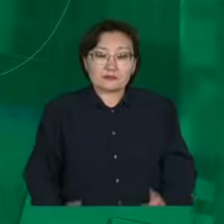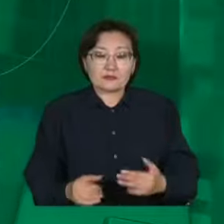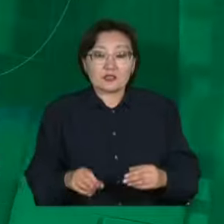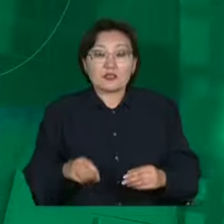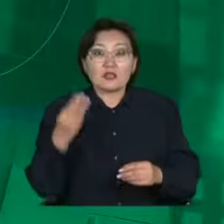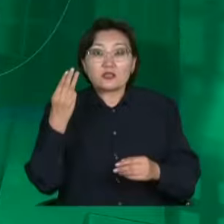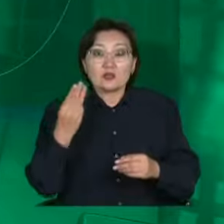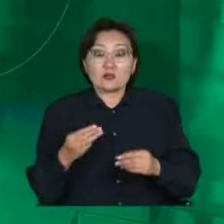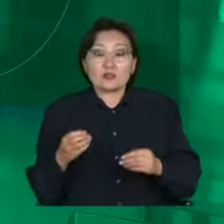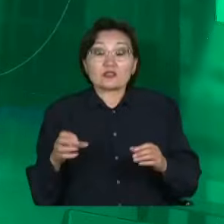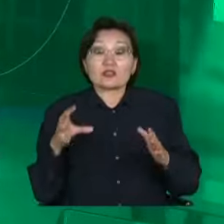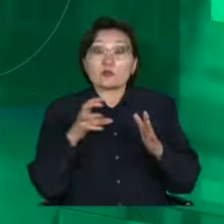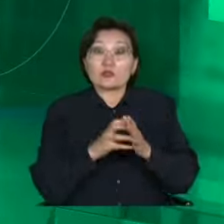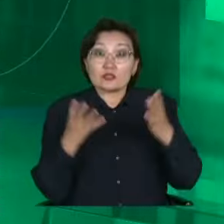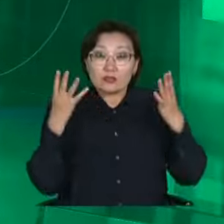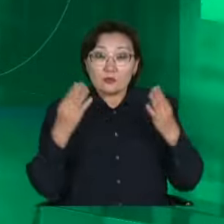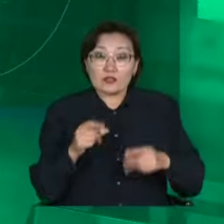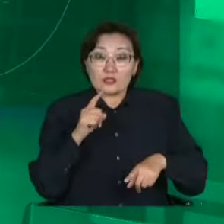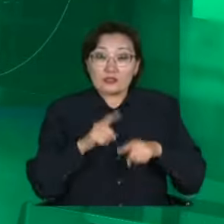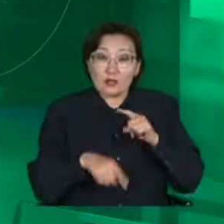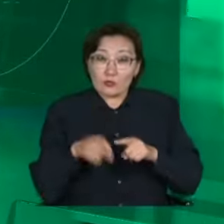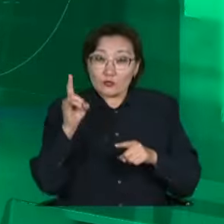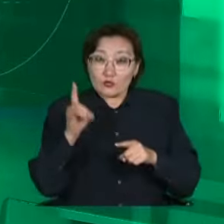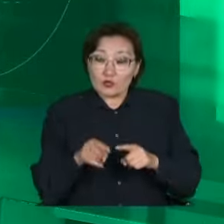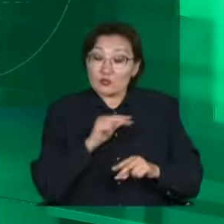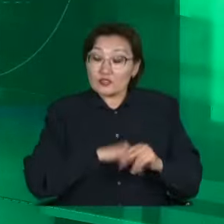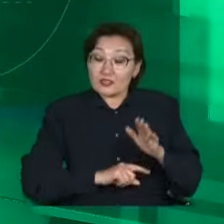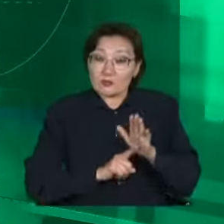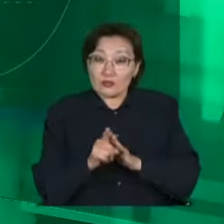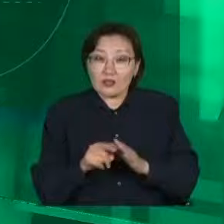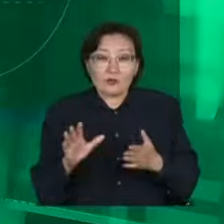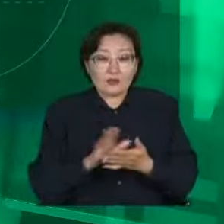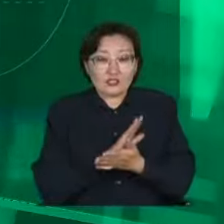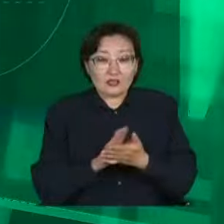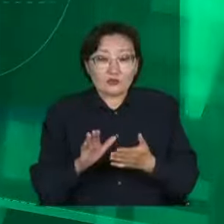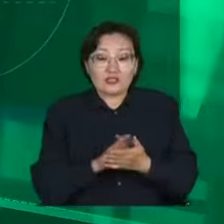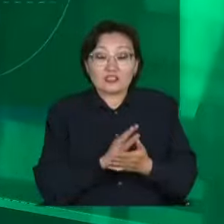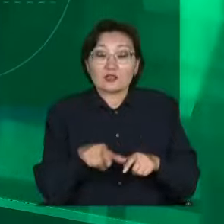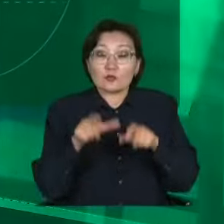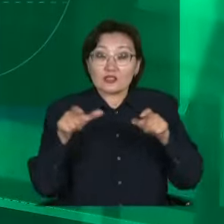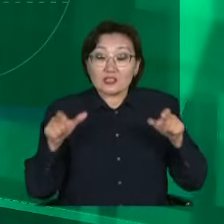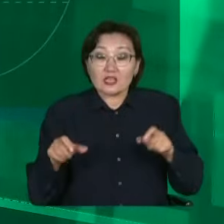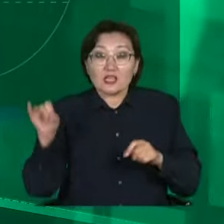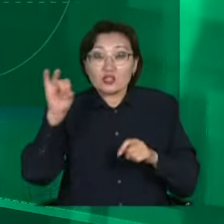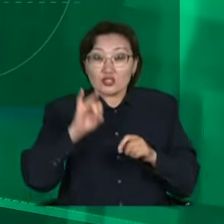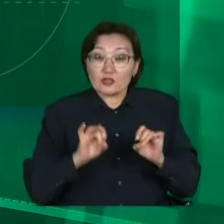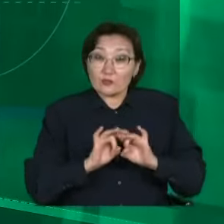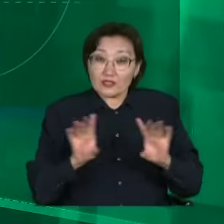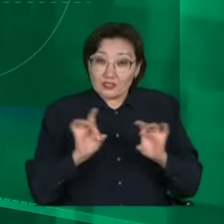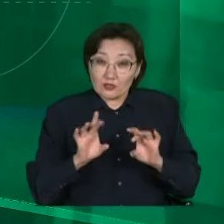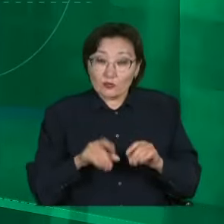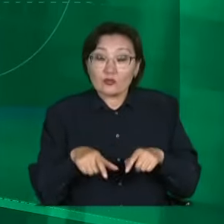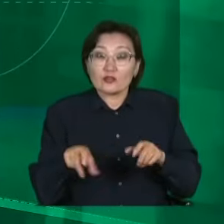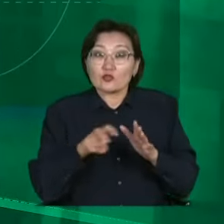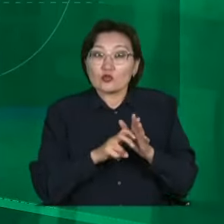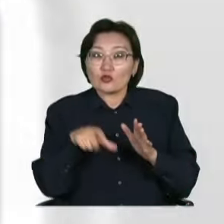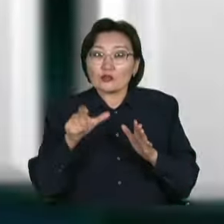Ақтауда рәміздер күніне орай патриот такси жолға шықты. Ақы алмай, есесіне жолаушыларға тарихтан сыр шерткен тұрғын